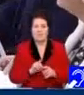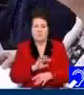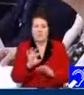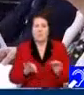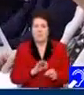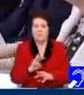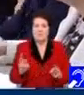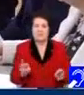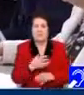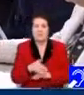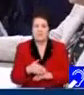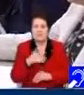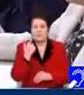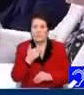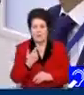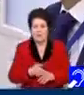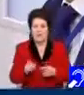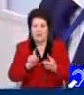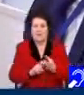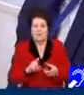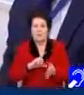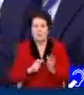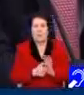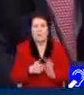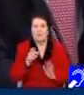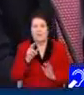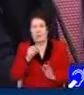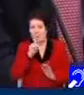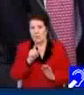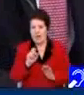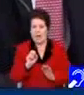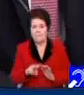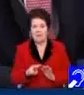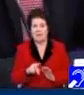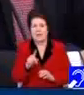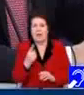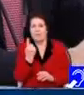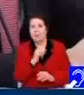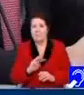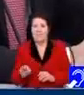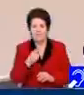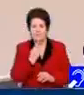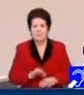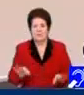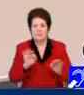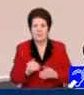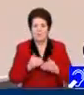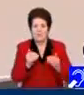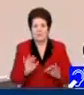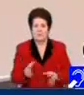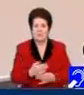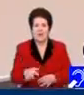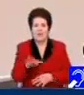proiect. Ministerul de Externe spunea că biroul de legătură va fi deschis în luna aprilie, iar premierul le cerea să nu apară nicio amânare.